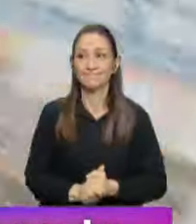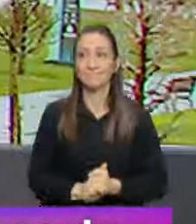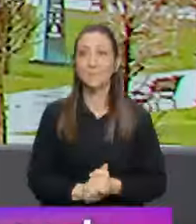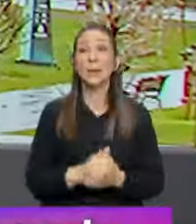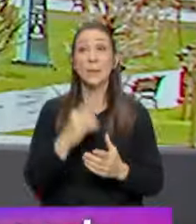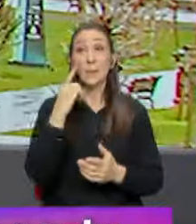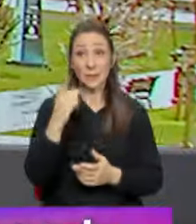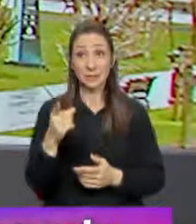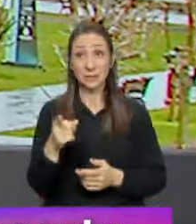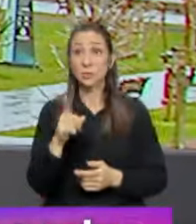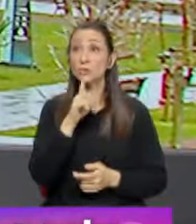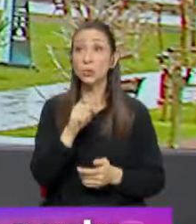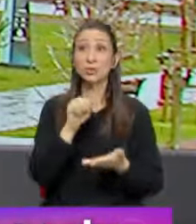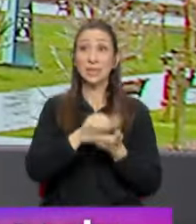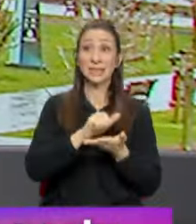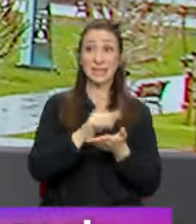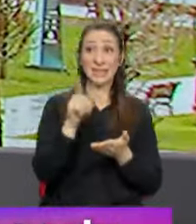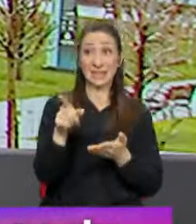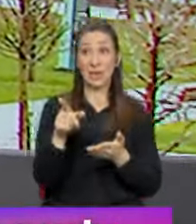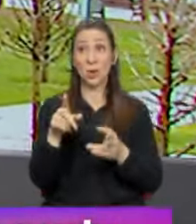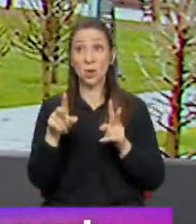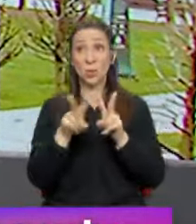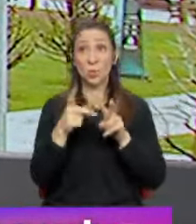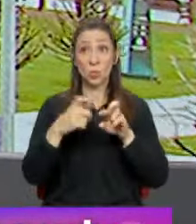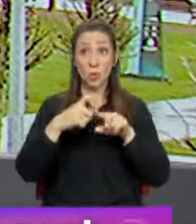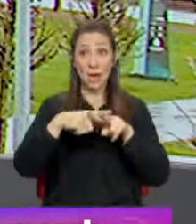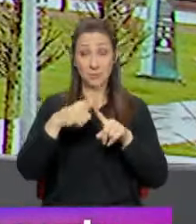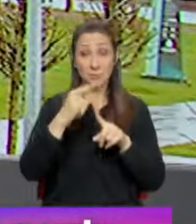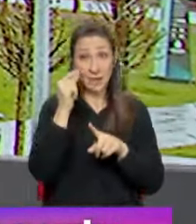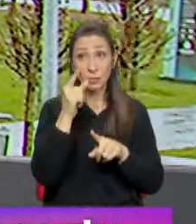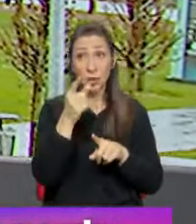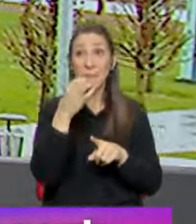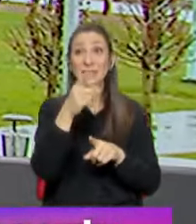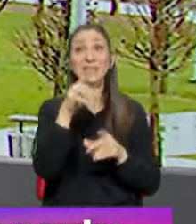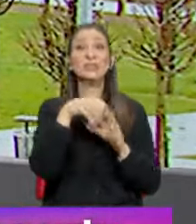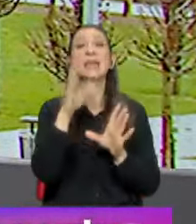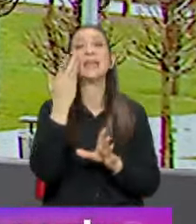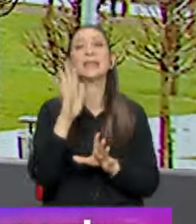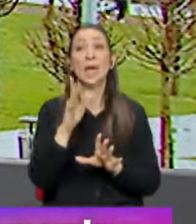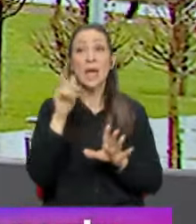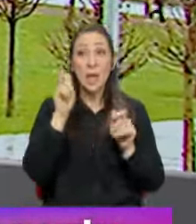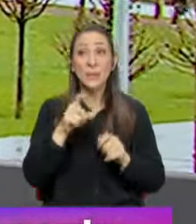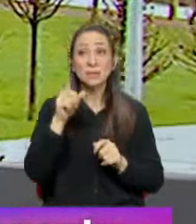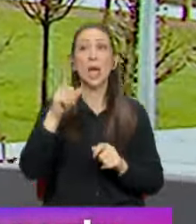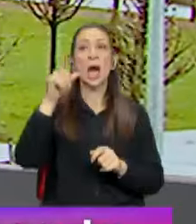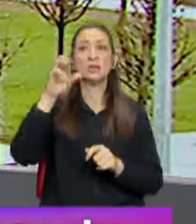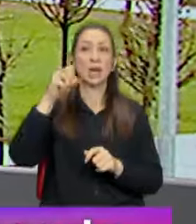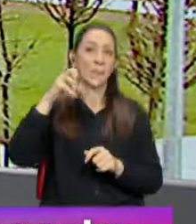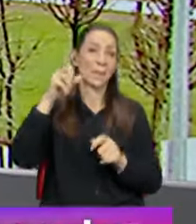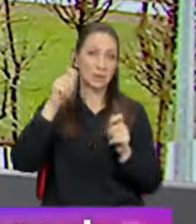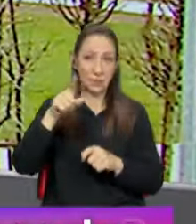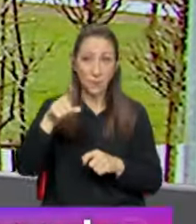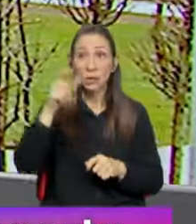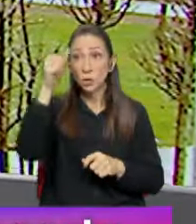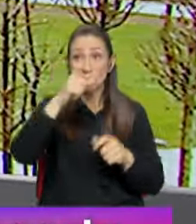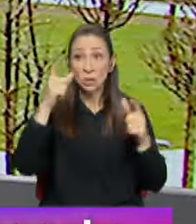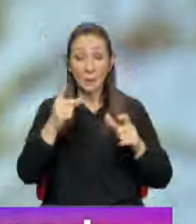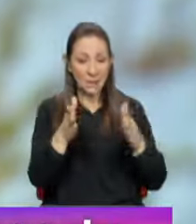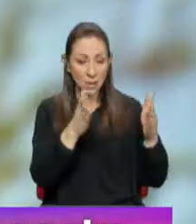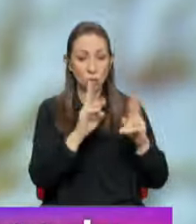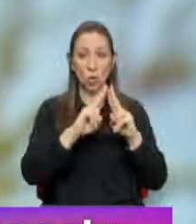Bakın Sözcü Gazetesi. Murat Bey bu haber sizin için değil, o zaman izlemeyin. Yaparsa bunu ancak AKP yapar. Türkiye bir